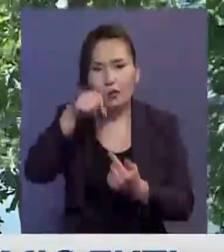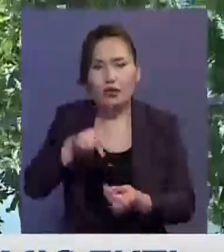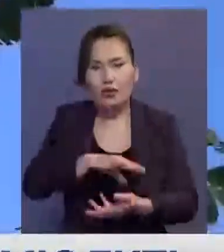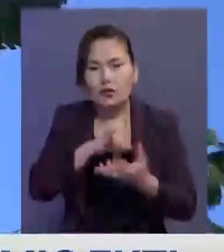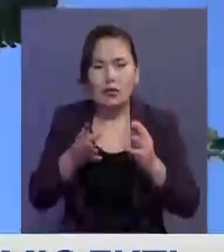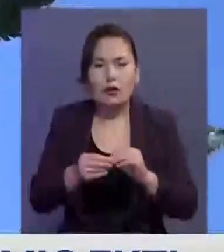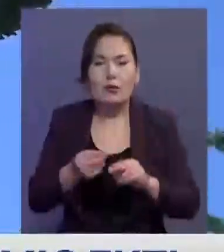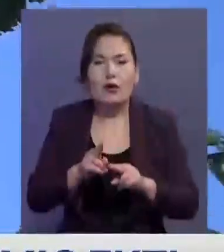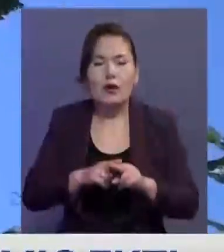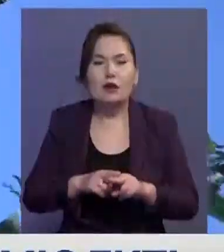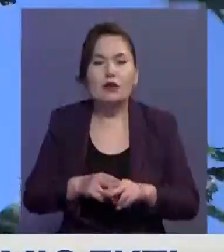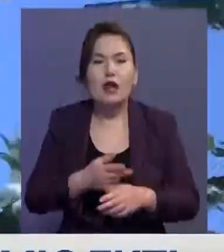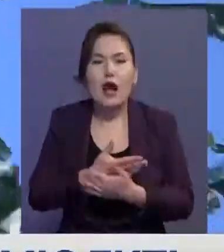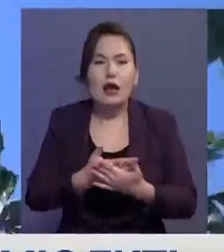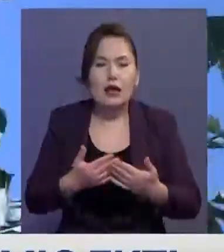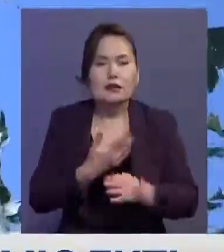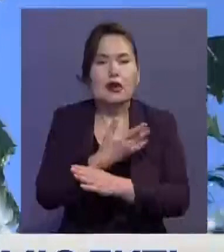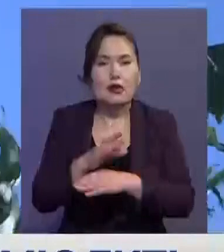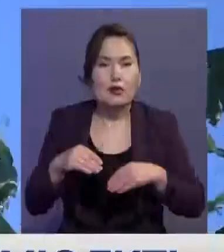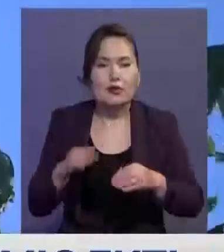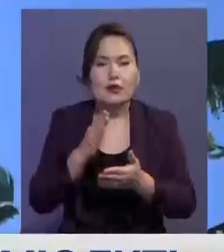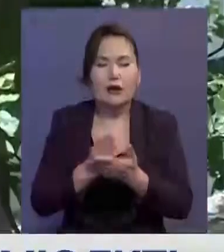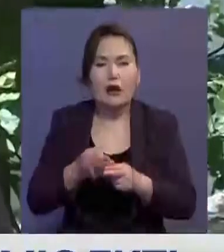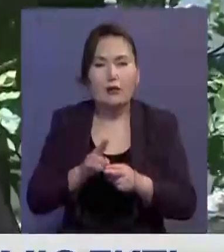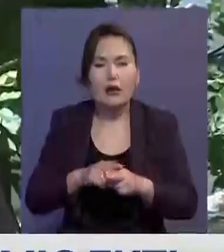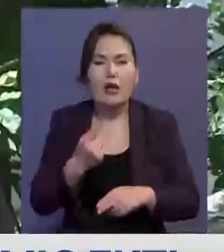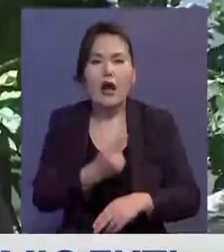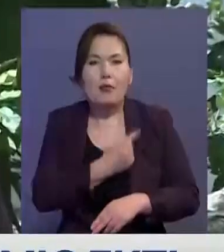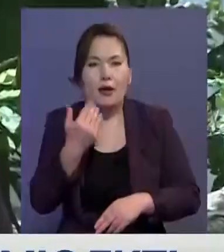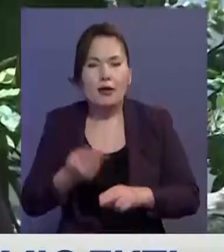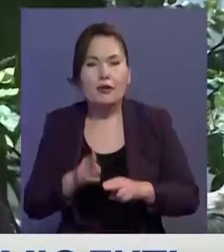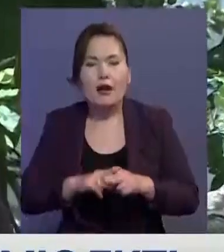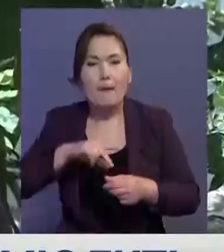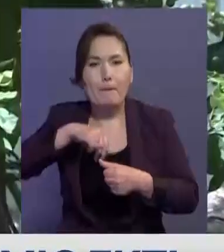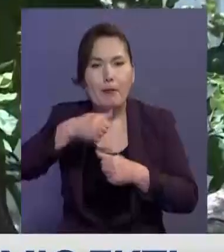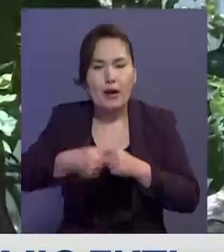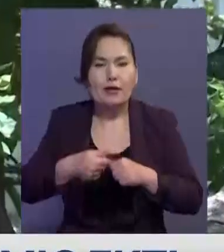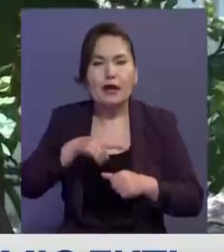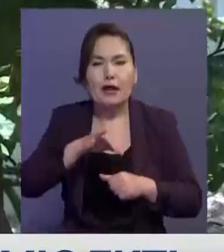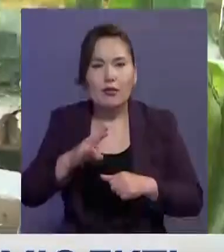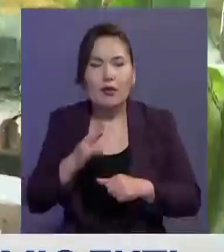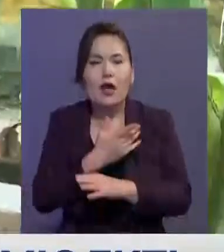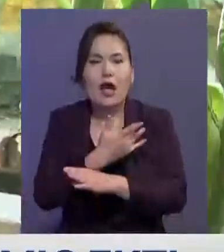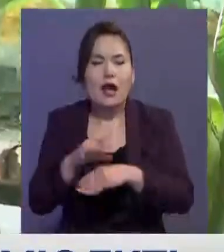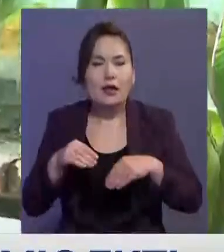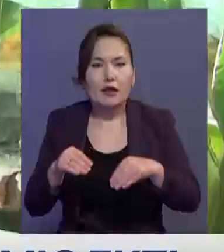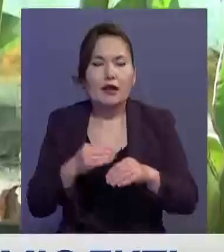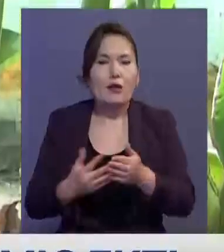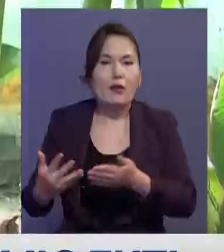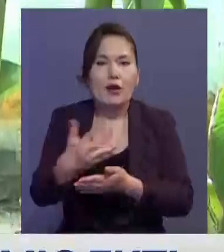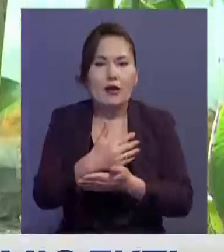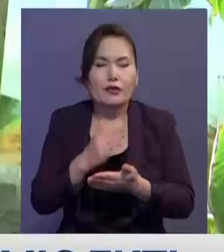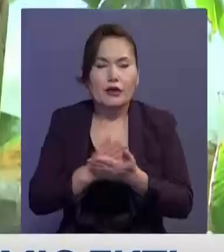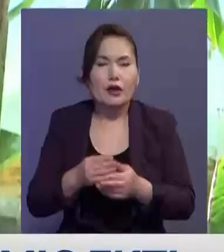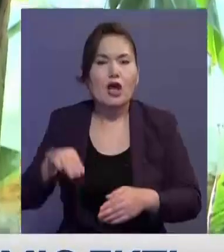облысында тропикалық жемістер де өсіріледі. Қазығұрттық бағбан банан егіп, экзотикалық ағаш биыл өнім бере бастады. Ауыл шаруашылығы